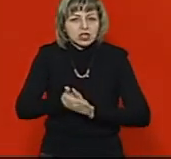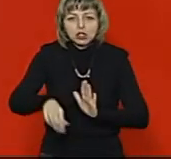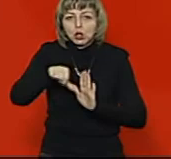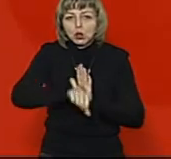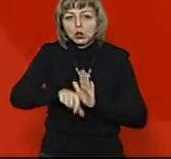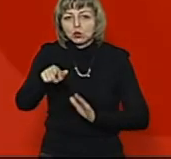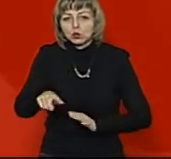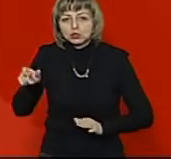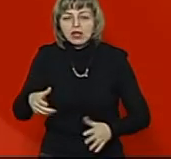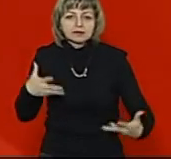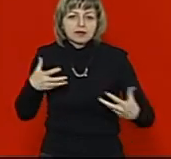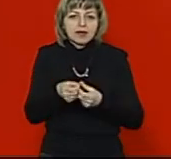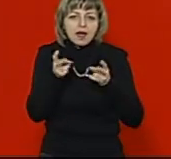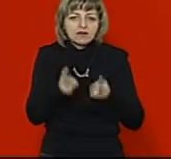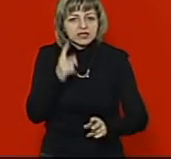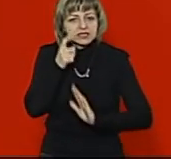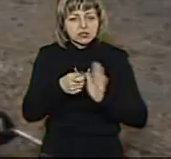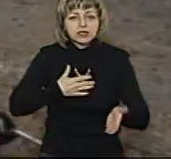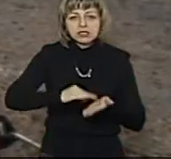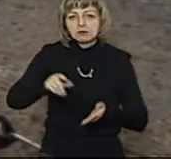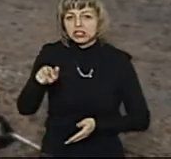учасники аварії, з'ясовував Павло Мельничук.